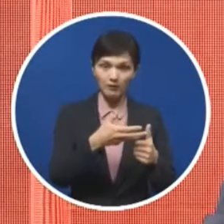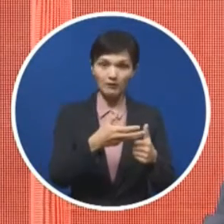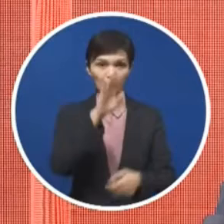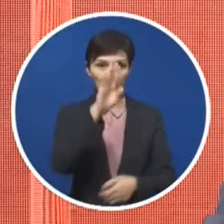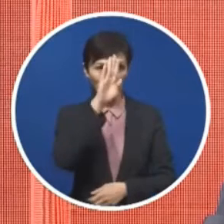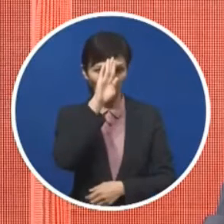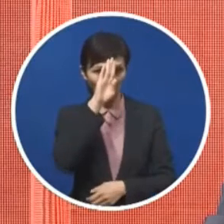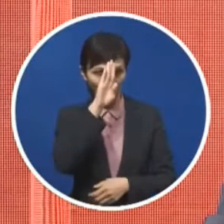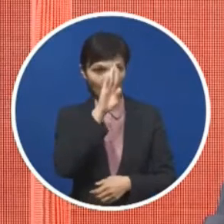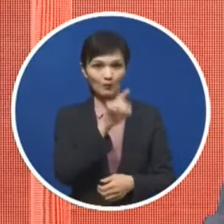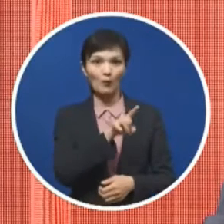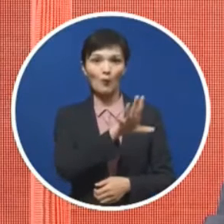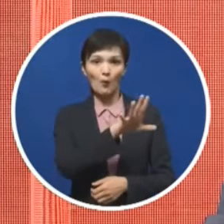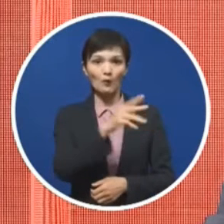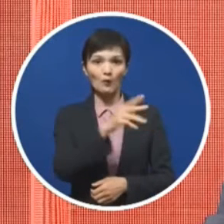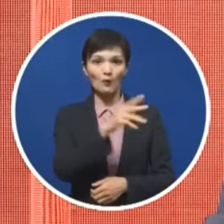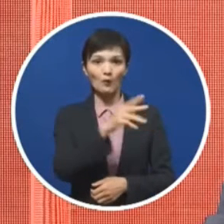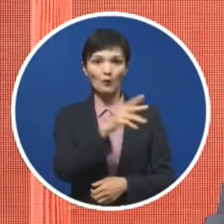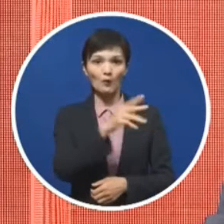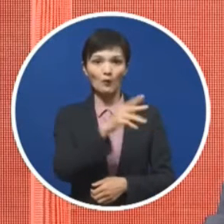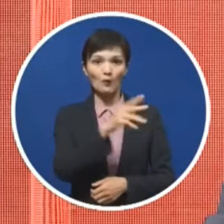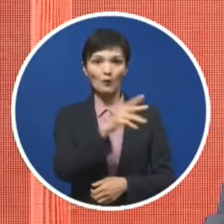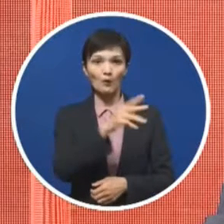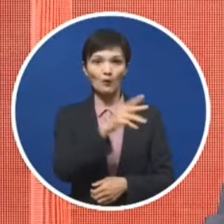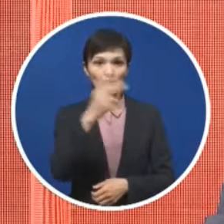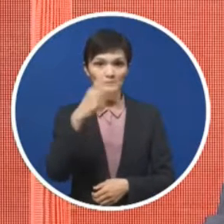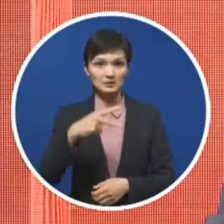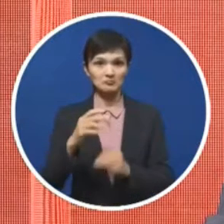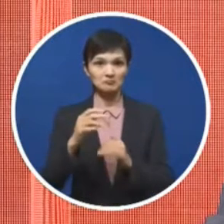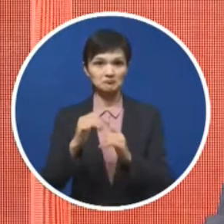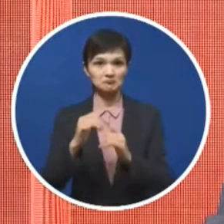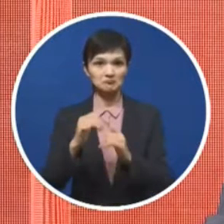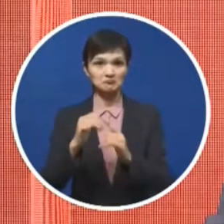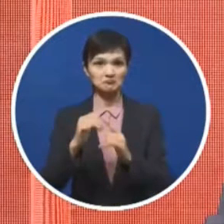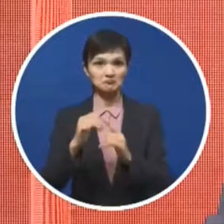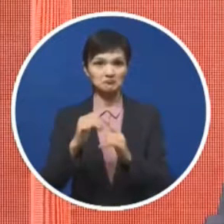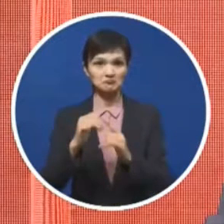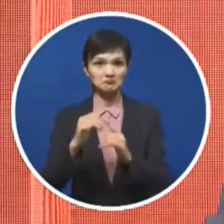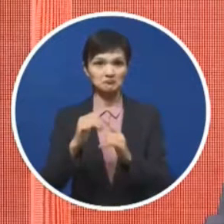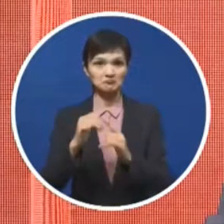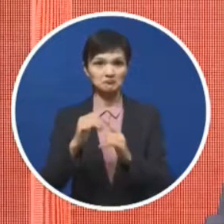至于被病患攻击而受伤，